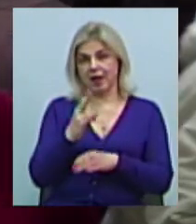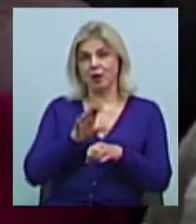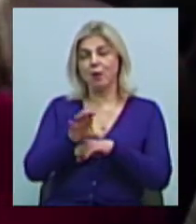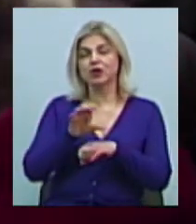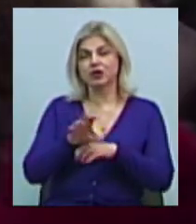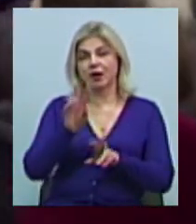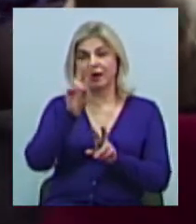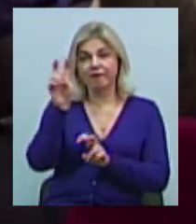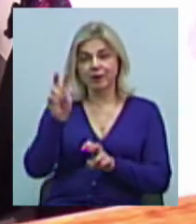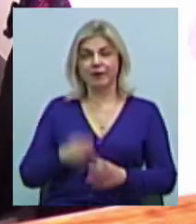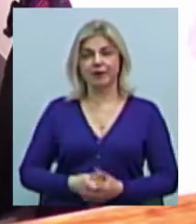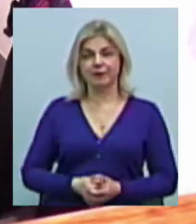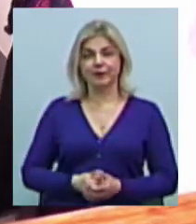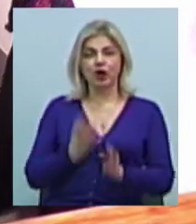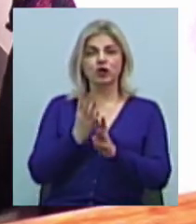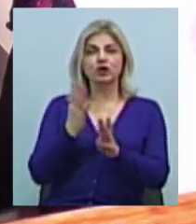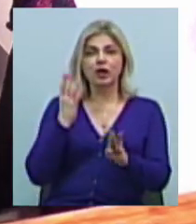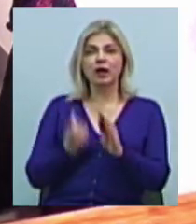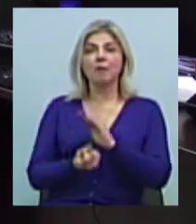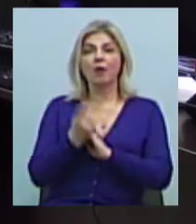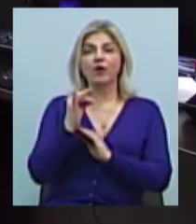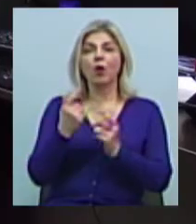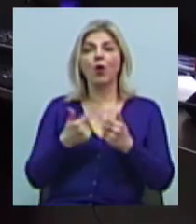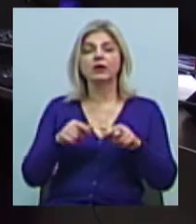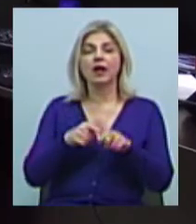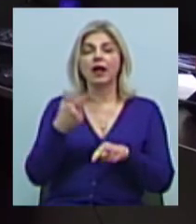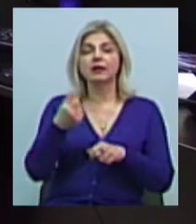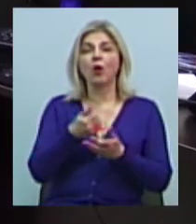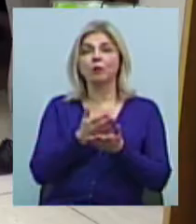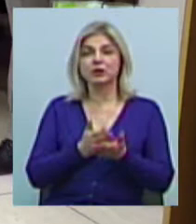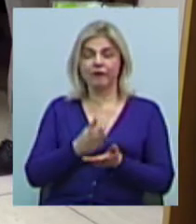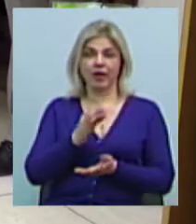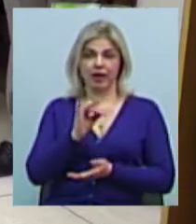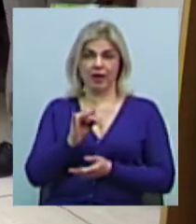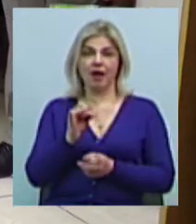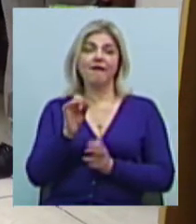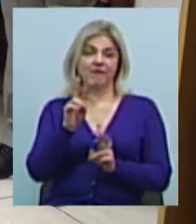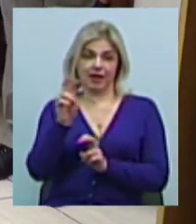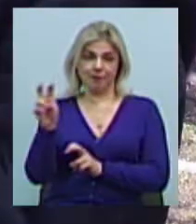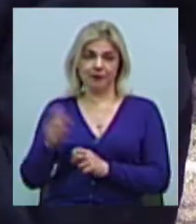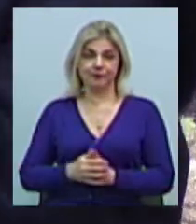енергопостачальній компанії. Черги утворились і у відділенні, де обслуговують юридичних осіб.